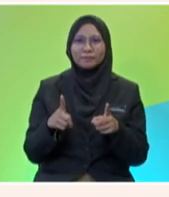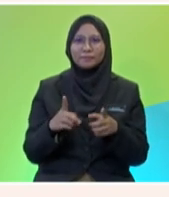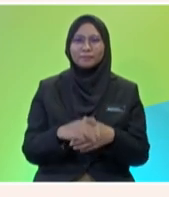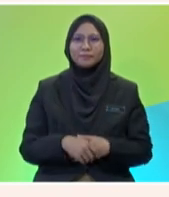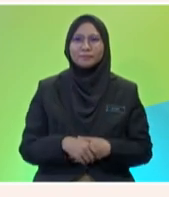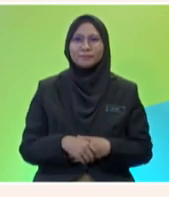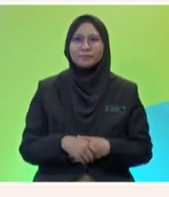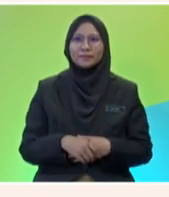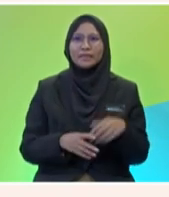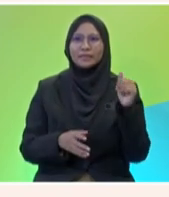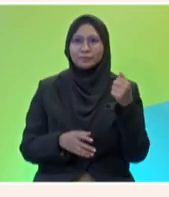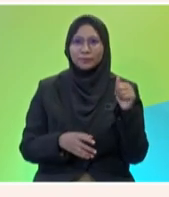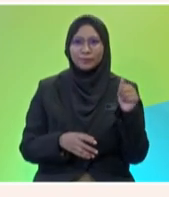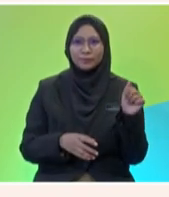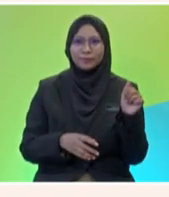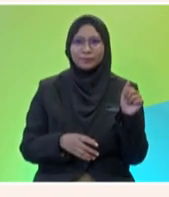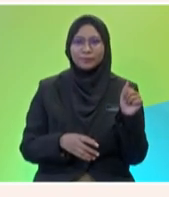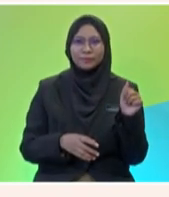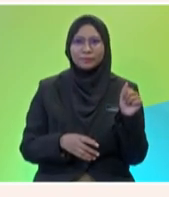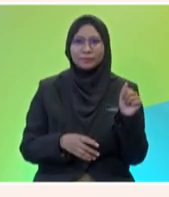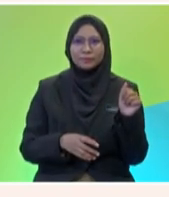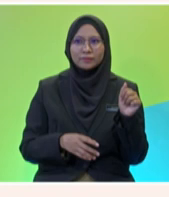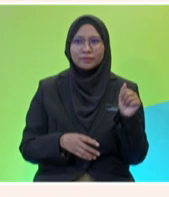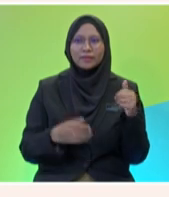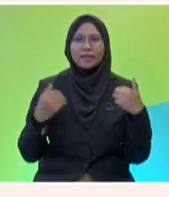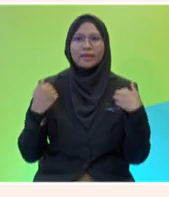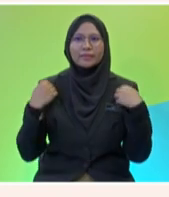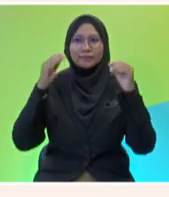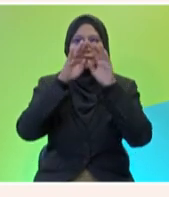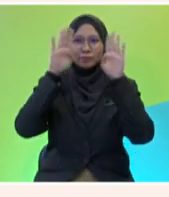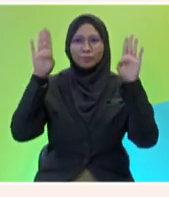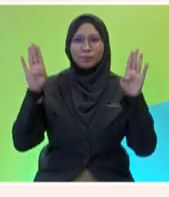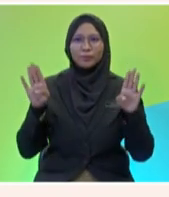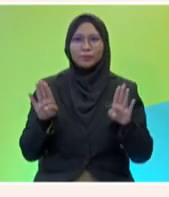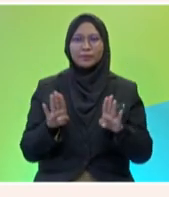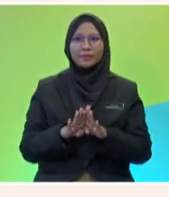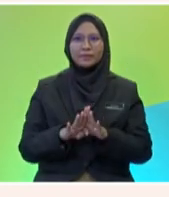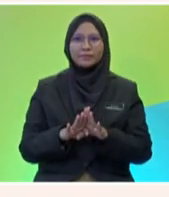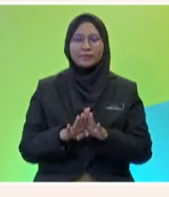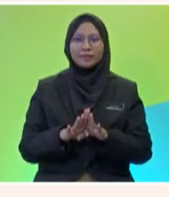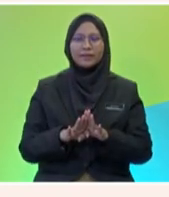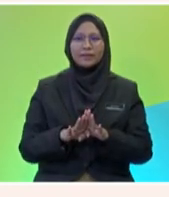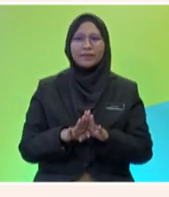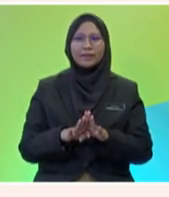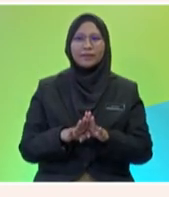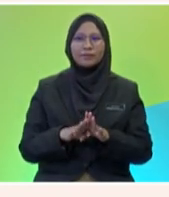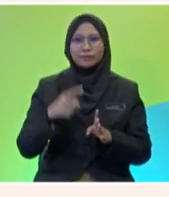mungkin di gengsi itu ada Borang malu-malas belanja di sedekah itu